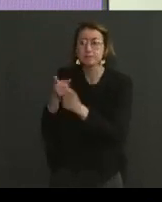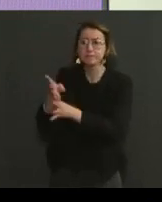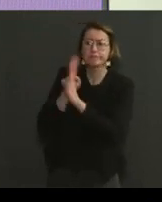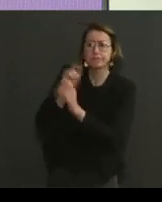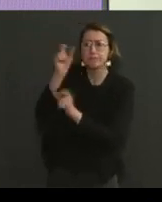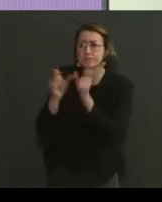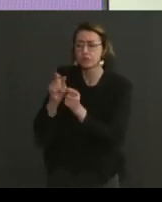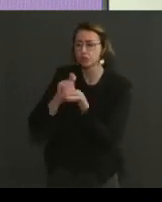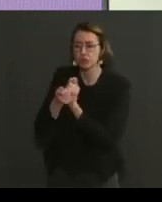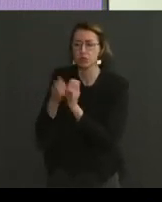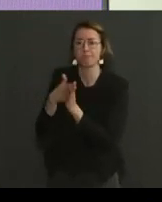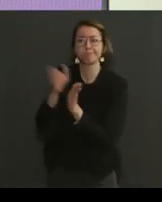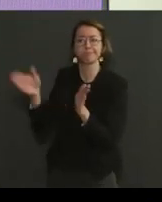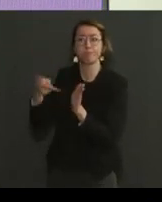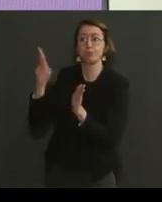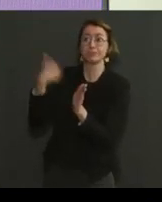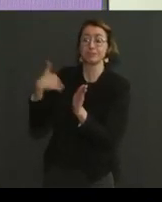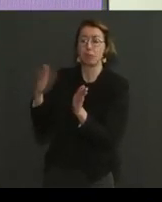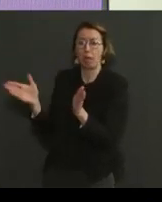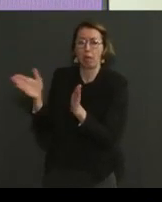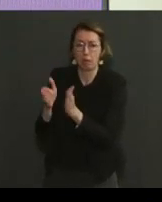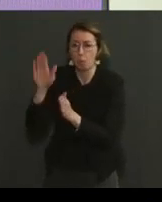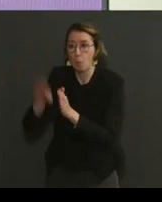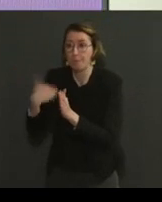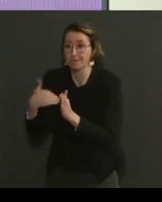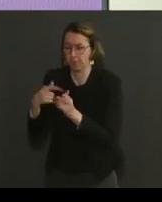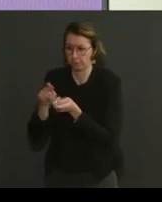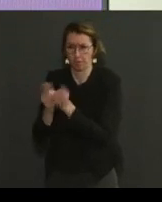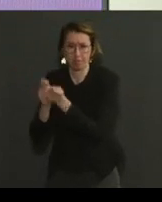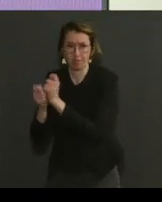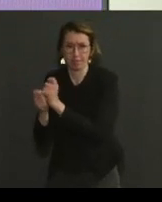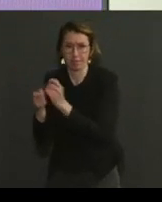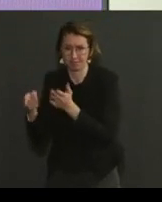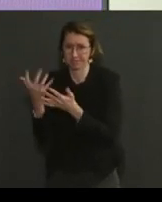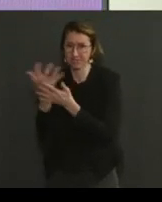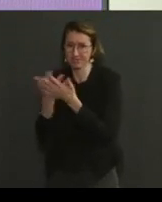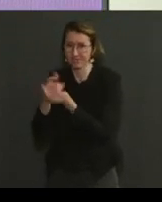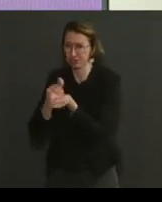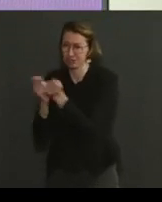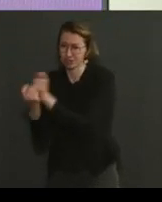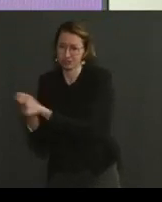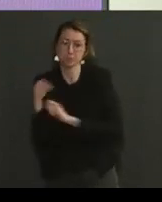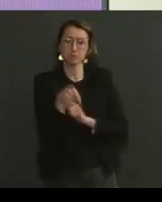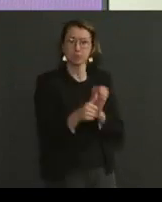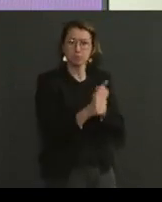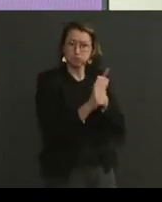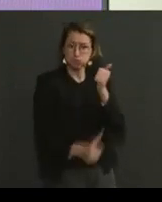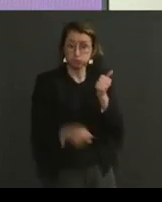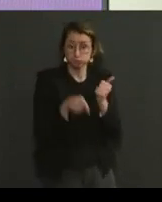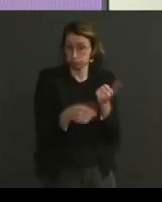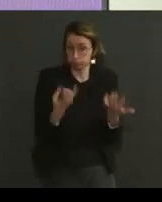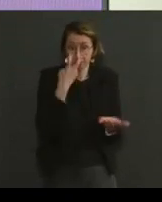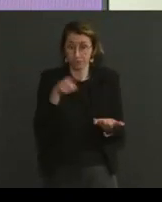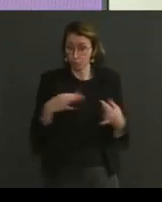eu des modifications du nombre de cas de gens détectés positifs. L'excrétion dans les selles et dans les eaux usées n'a effectivement pas